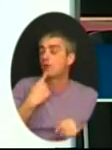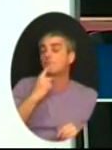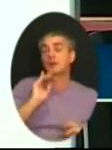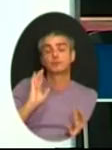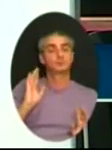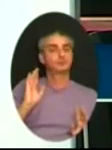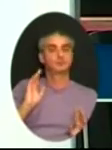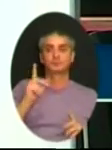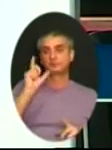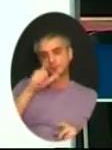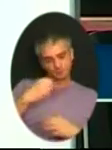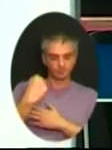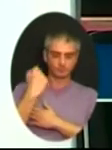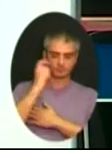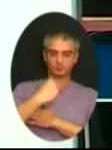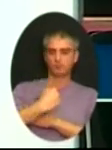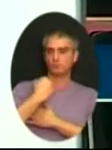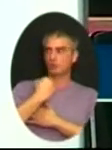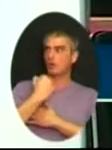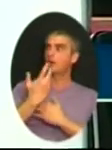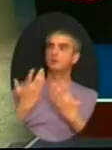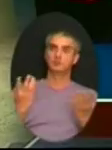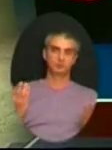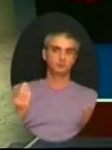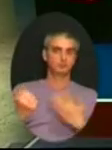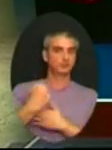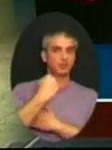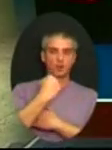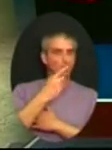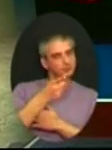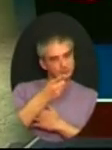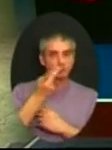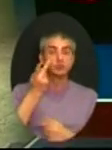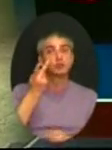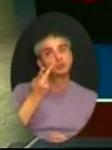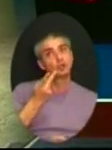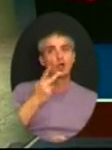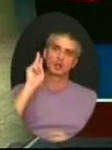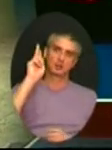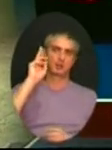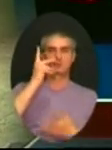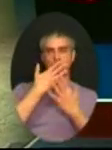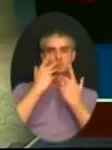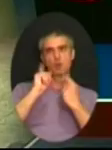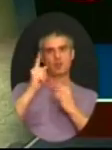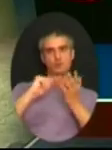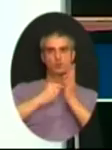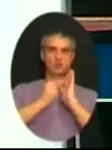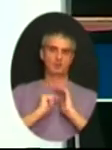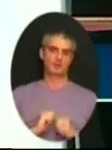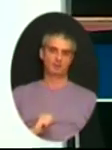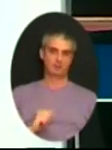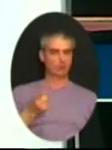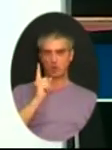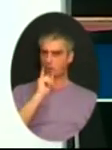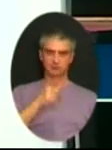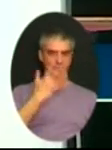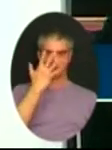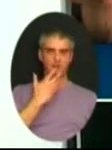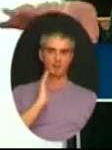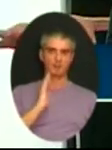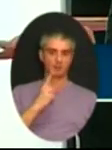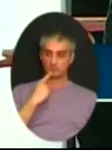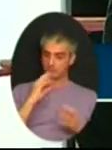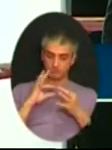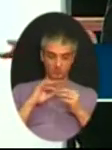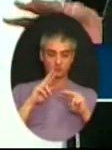הוא אמר רבי כוח. רבי כוח. רבי כוח זה יותר מאשר ברור למי הוא התכוון. לא צריך להתאמם.